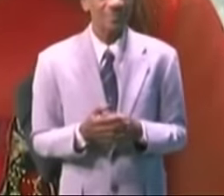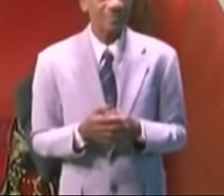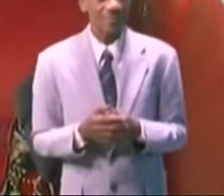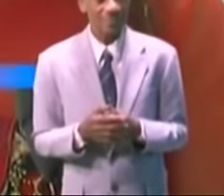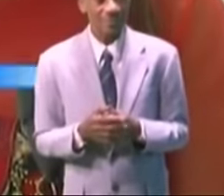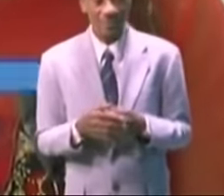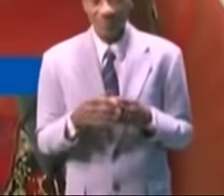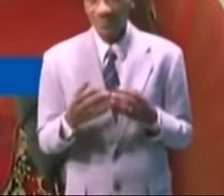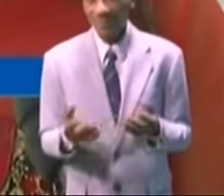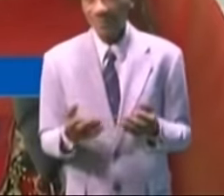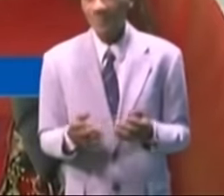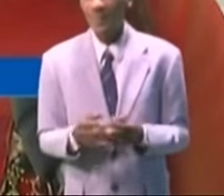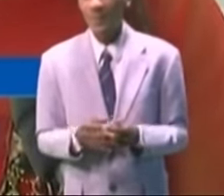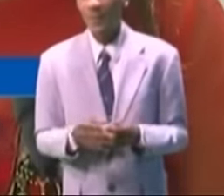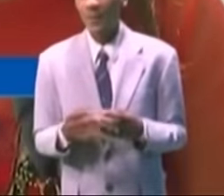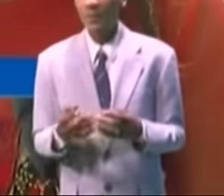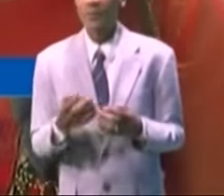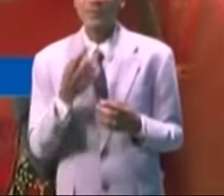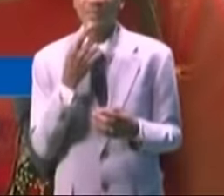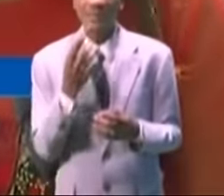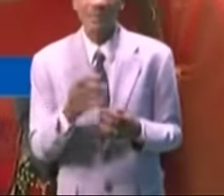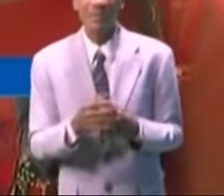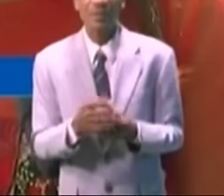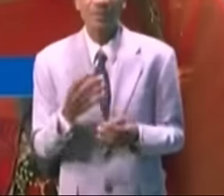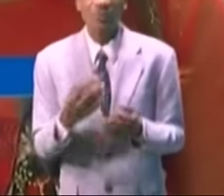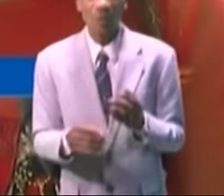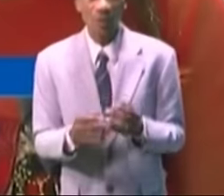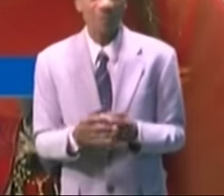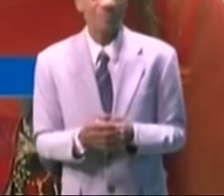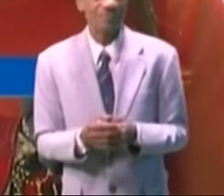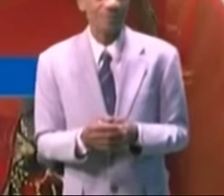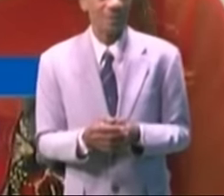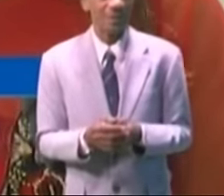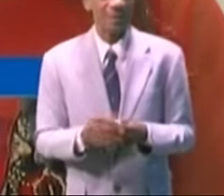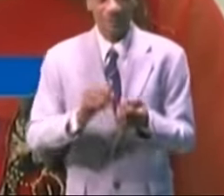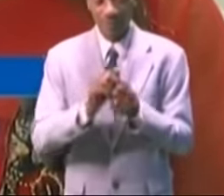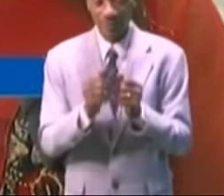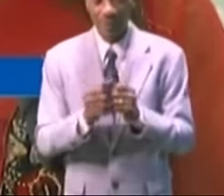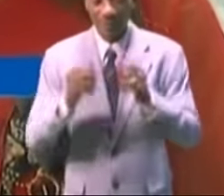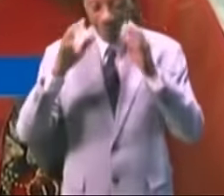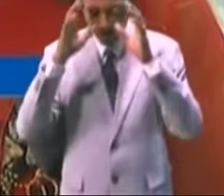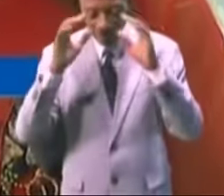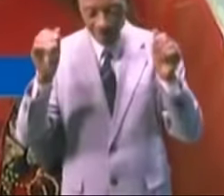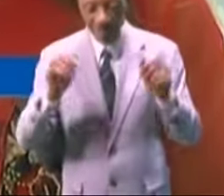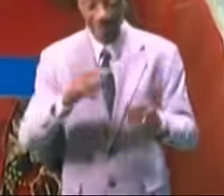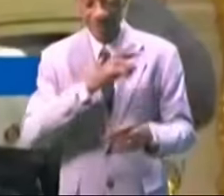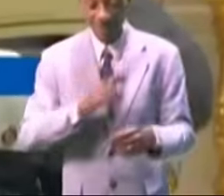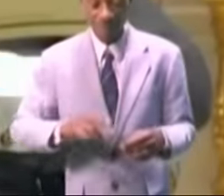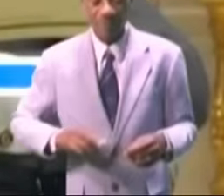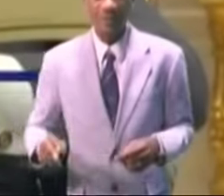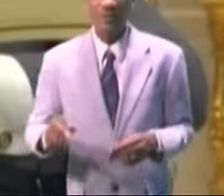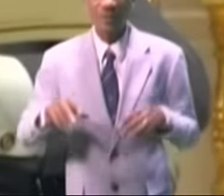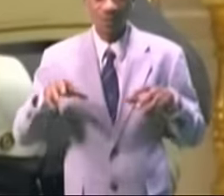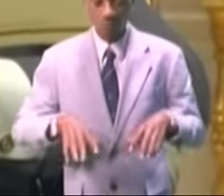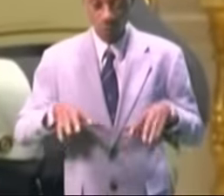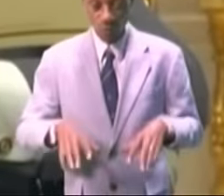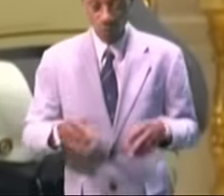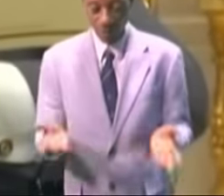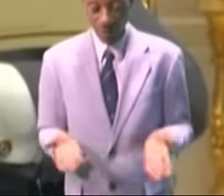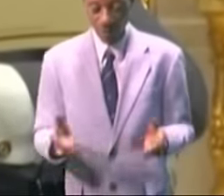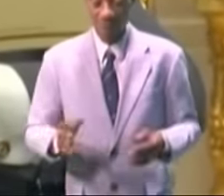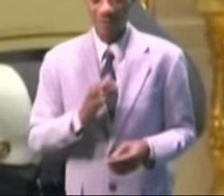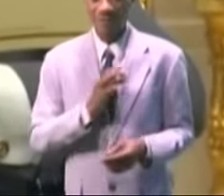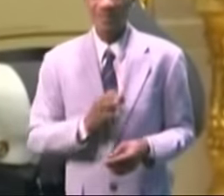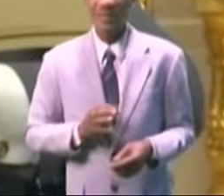Congo, où le président Sassou, le président de la RDC, voudrait que nous puissions avoir une vision commune sur l'économie du climat, sur le prix du